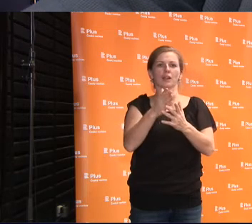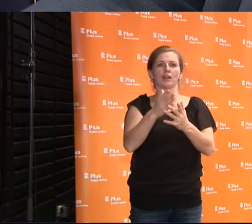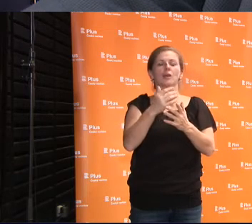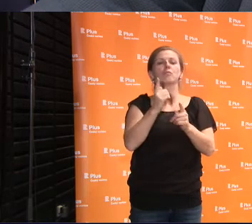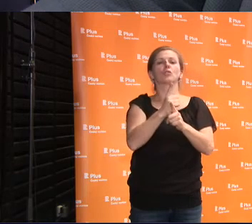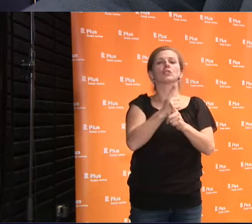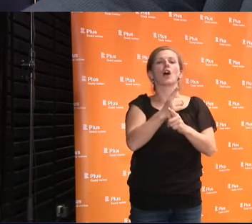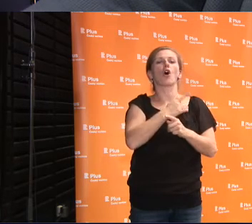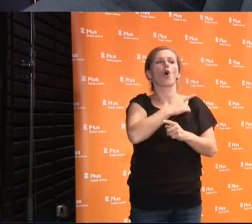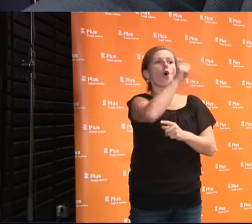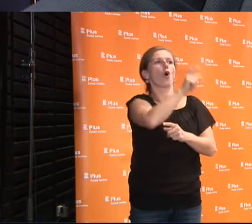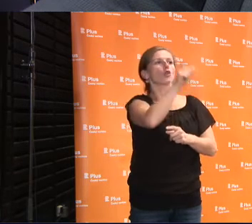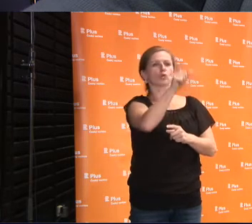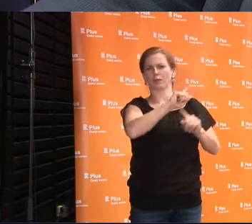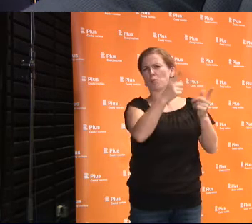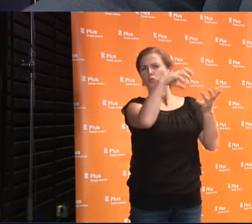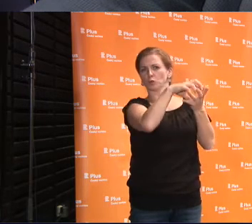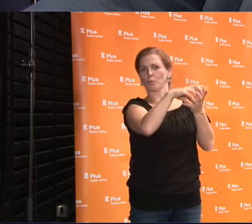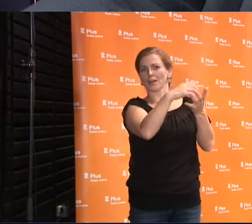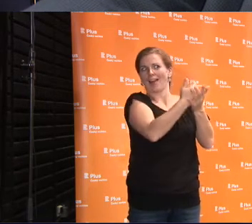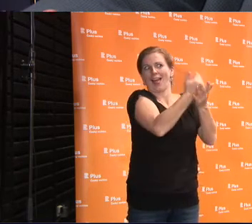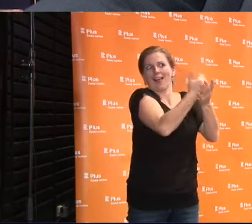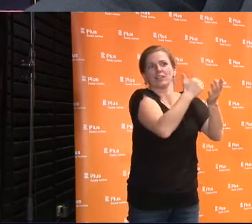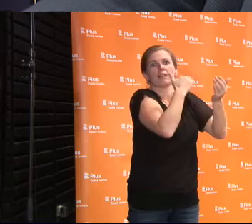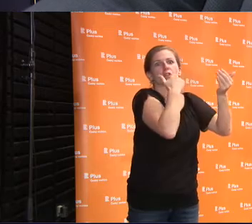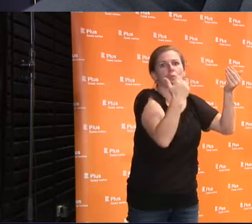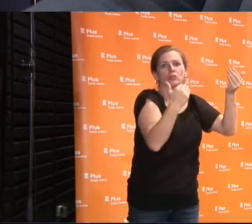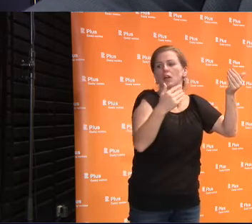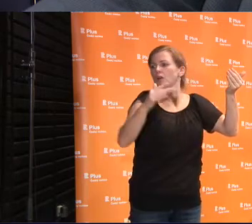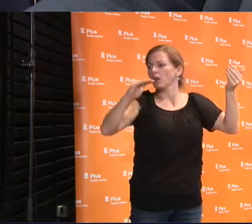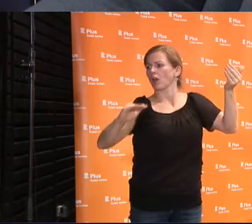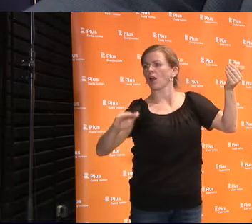několika málo lidí a několika málo skupin, což samozřejmě může vychylovat